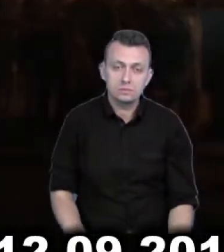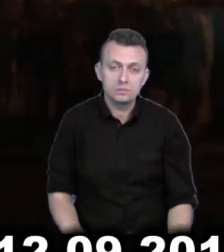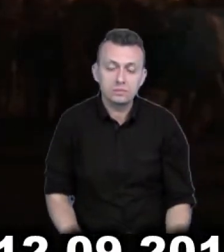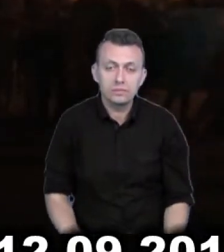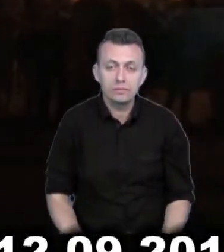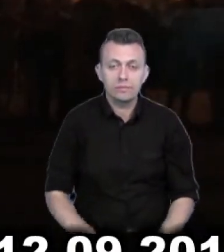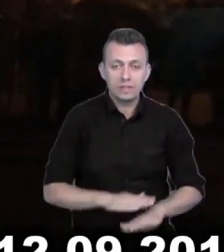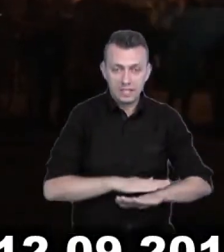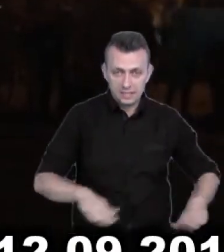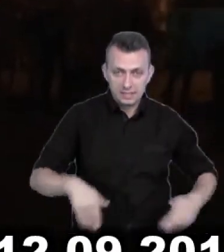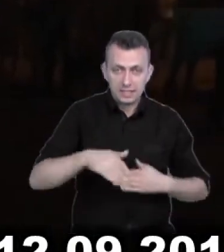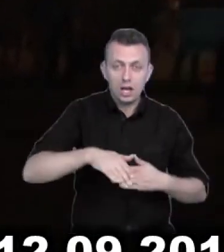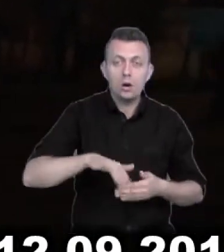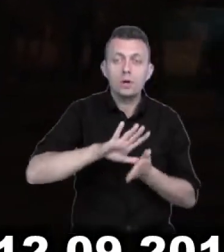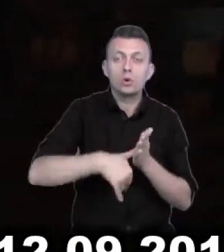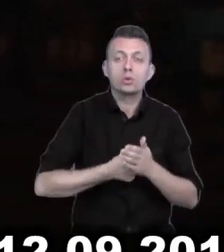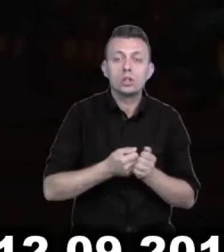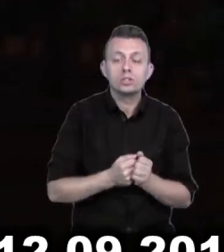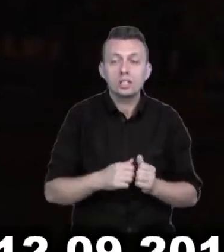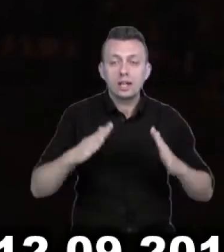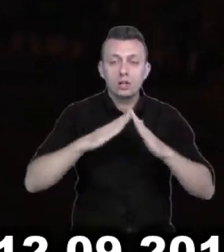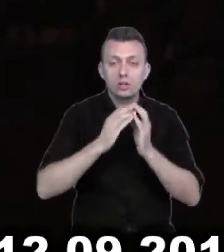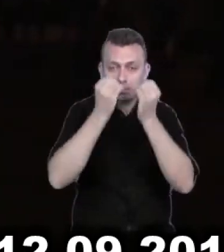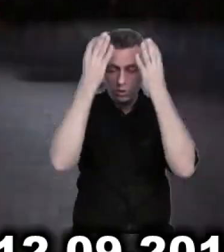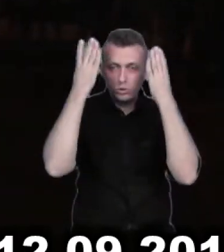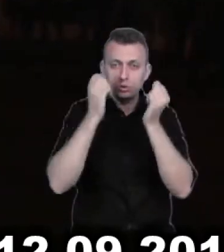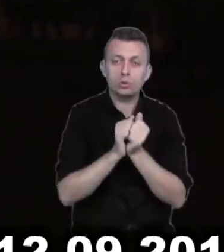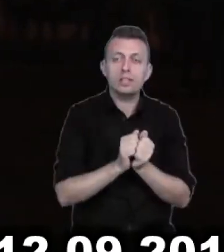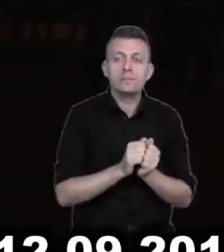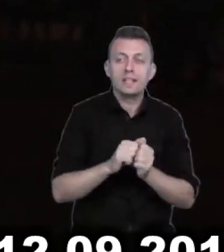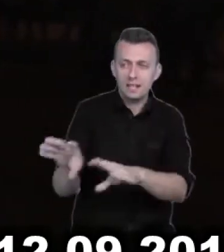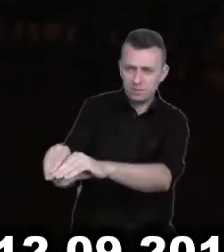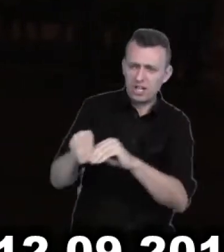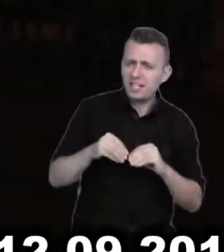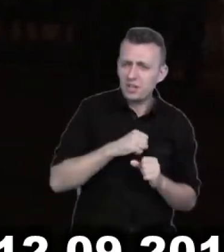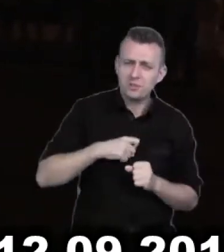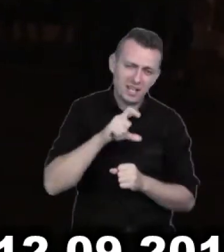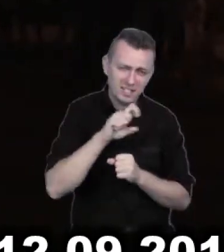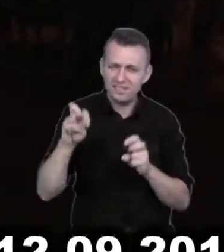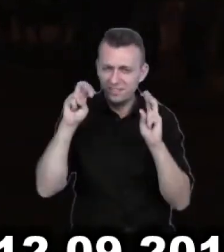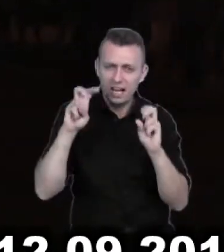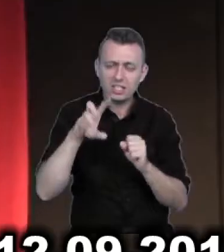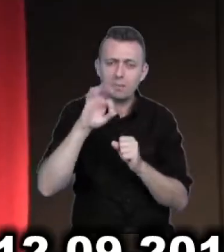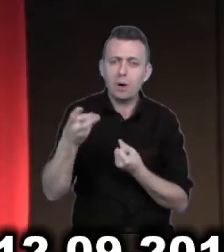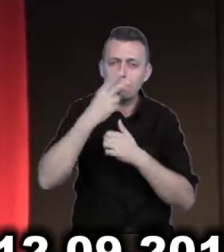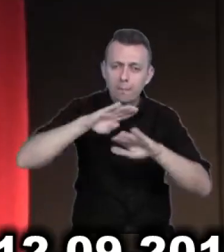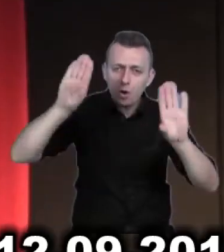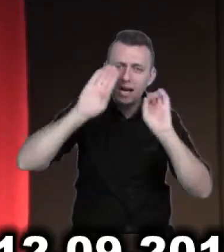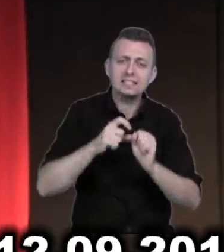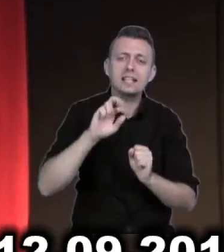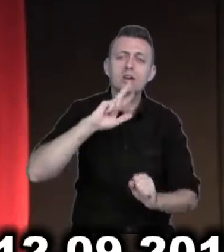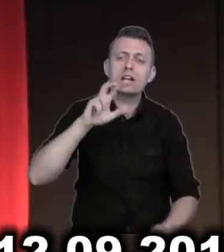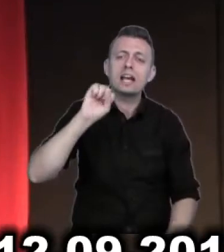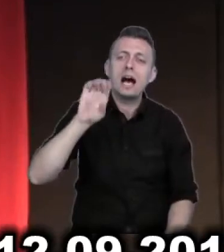Scena obok Kutnowskiego Domu Kultury również na chwilę przeniosła się w czasie, bowiem zaprezentowano na niej kabaretowy spektakl plenerowy dzieła